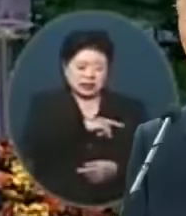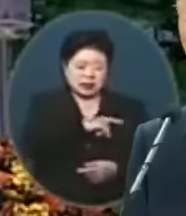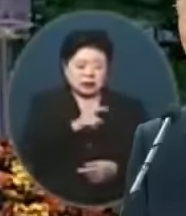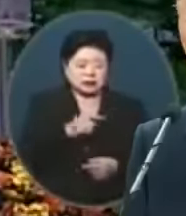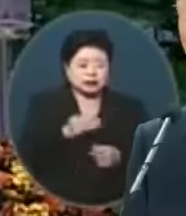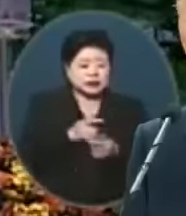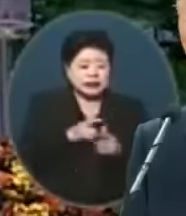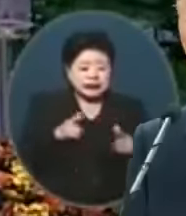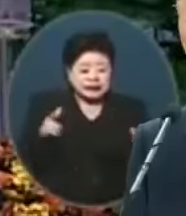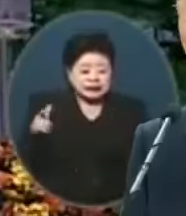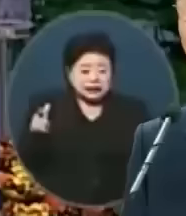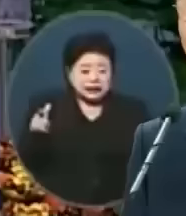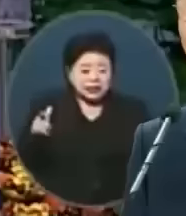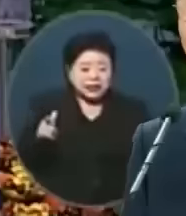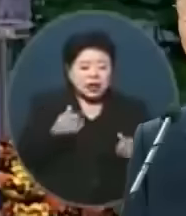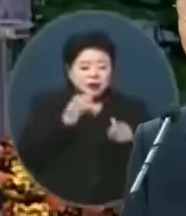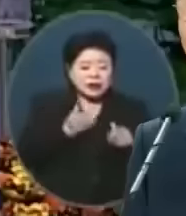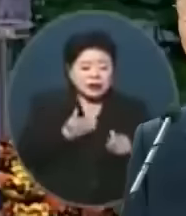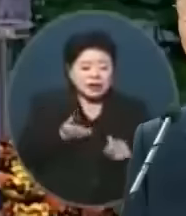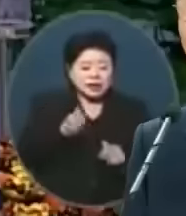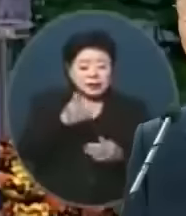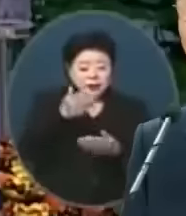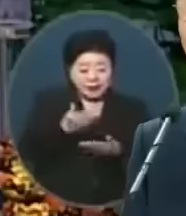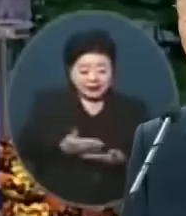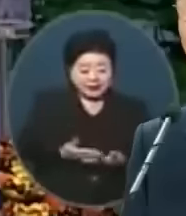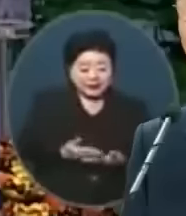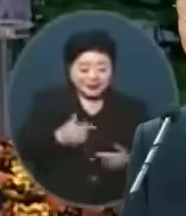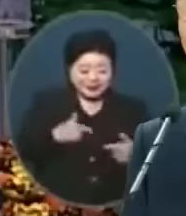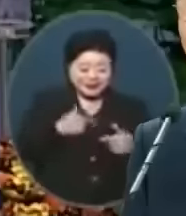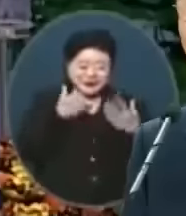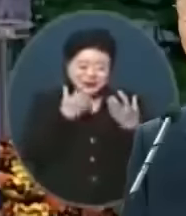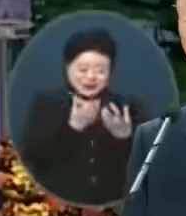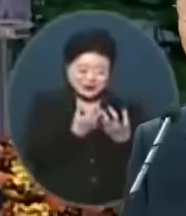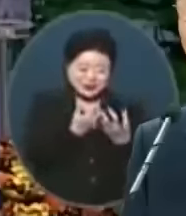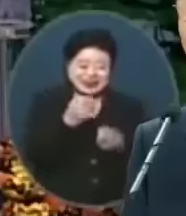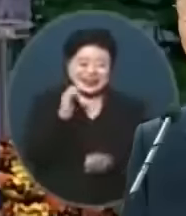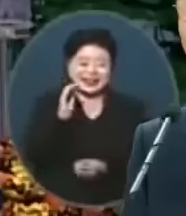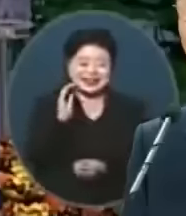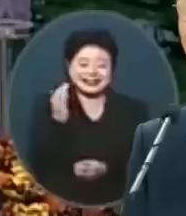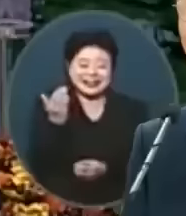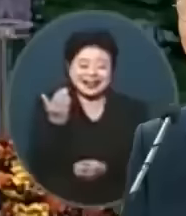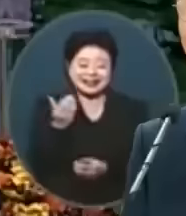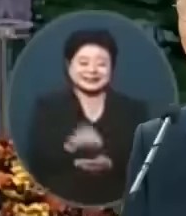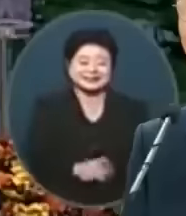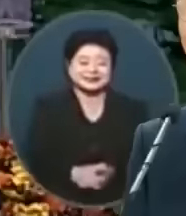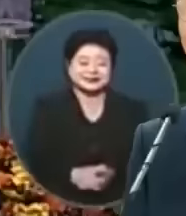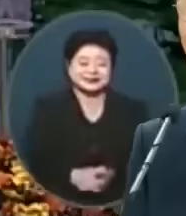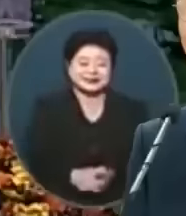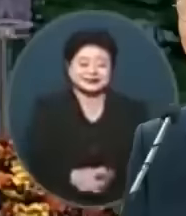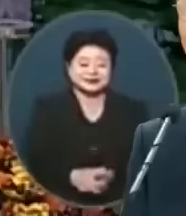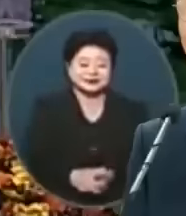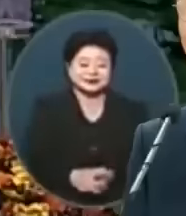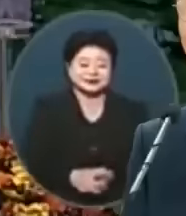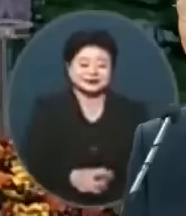구하지 아니하였으나 구하라 그리하면 받으리니 너희 기쁨이 충만하리라고 말씀하신 것입니다.